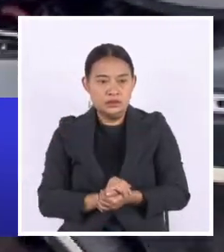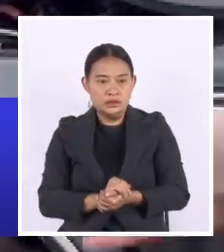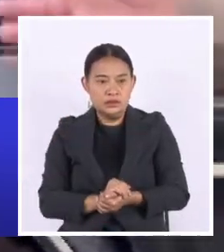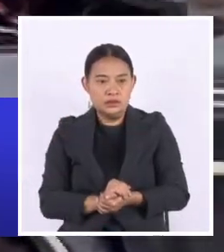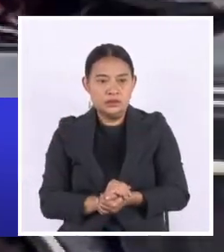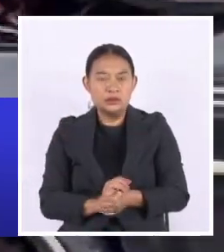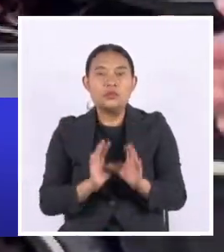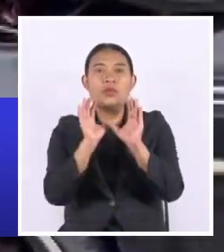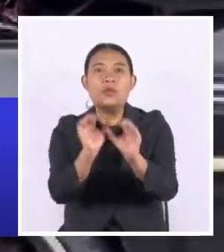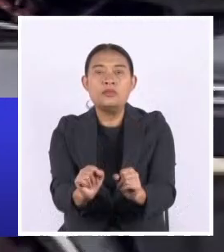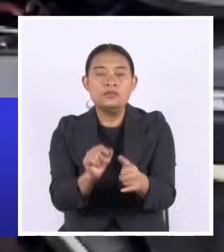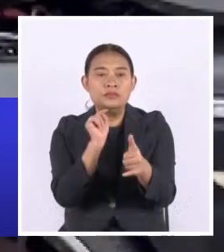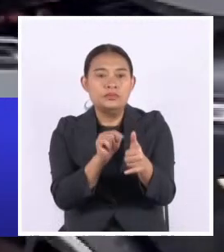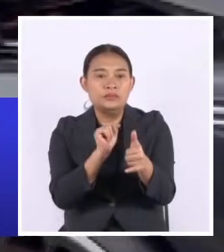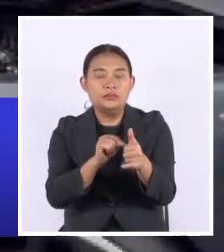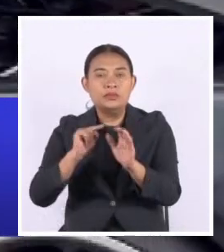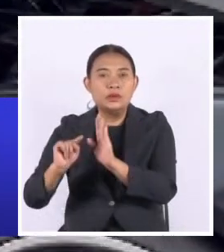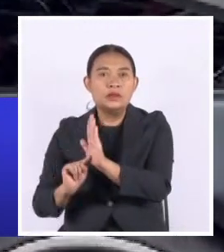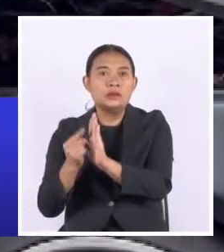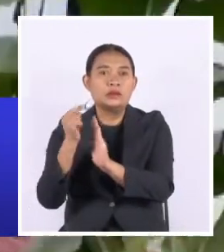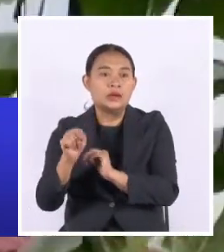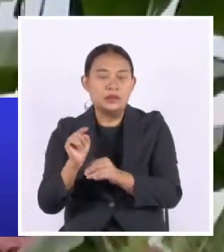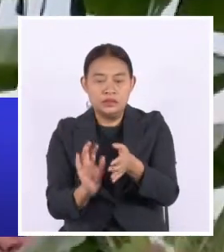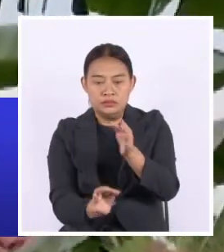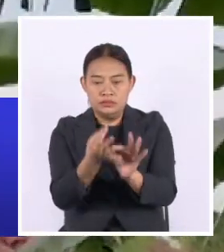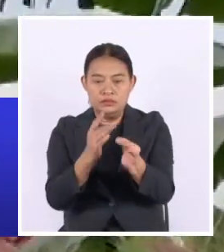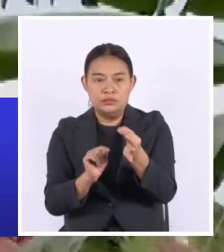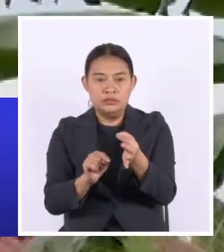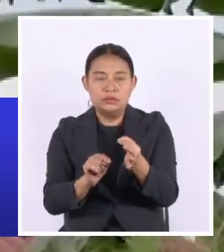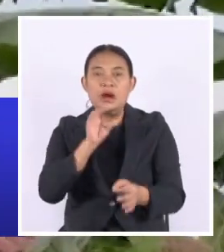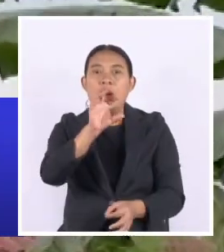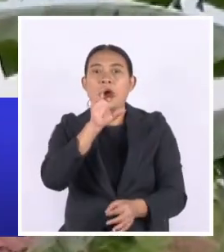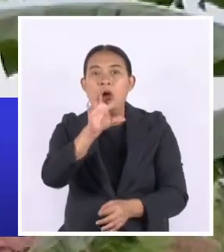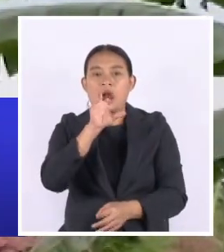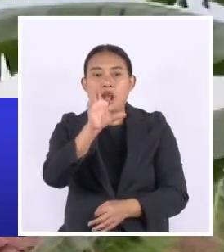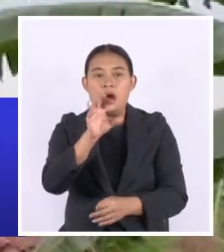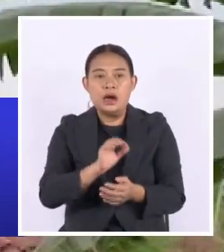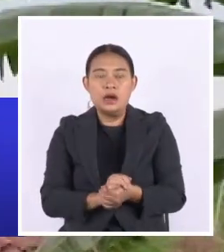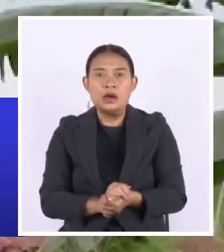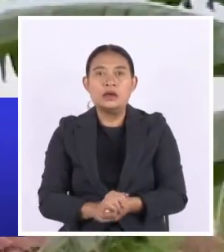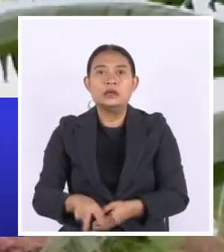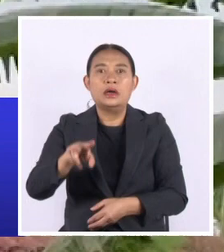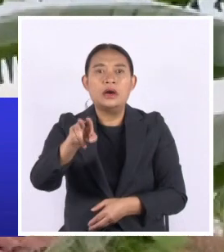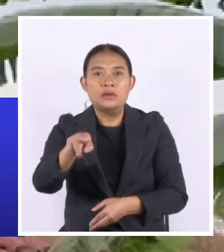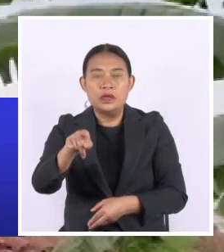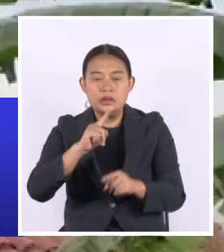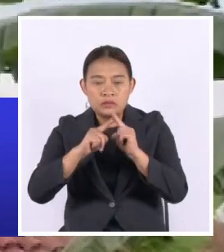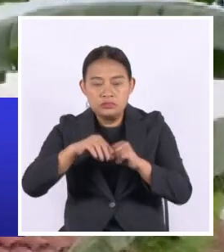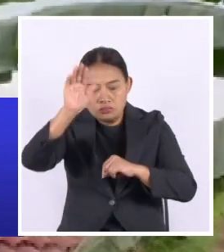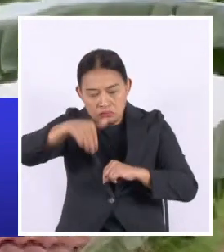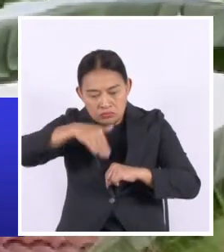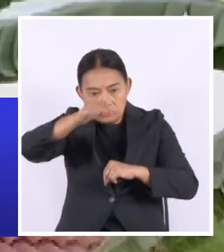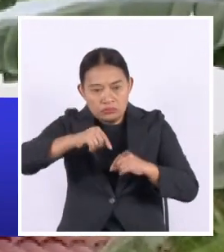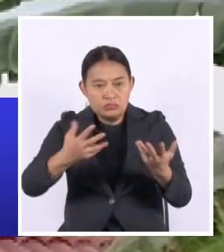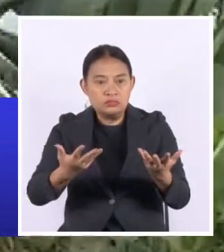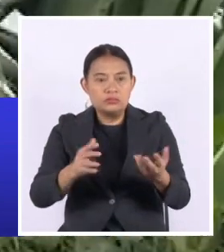ที่จะรวบตัวนายโทมัสได้มันเริ่มต้นในการที่เขาจุดไฟตะโกนโวกเวทวายเรียกหาเมียชาติเดียวกันอยู่ตลอดเวลาบางช่วง